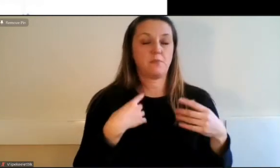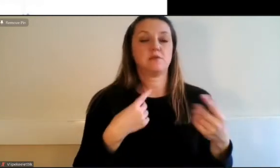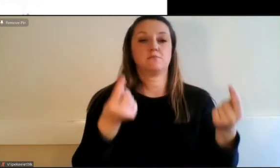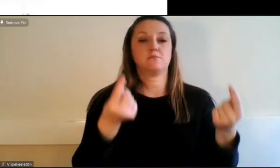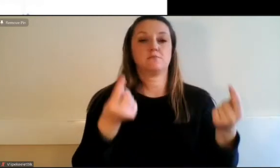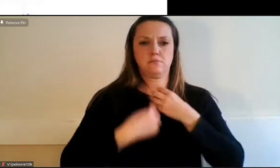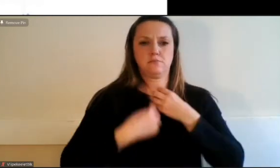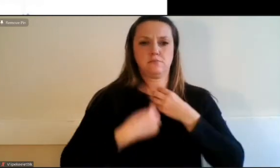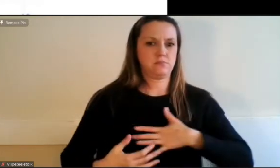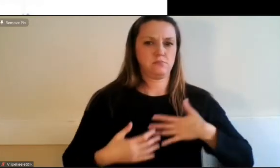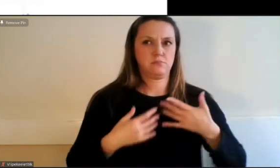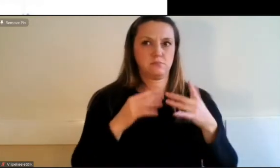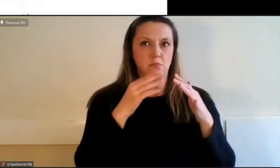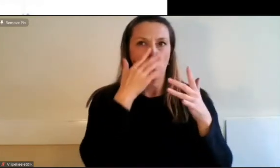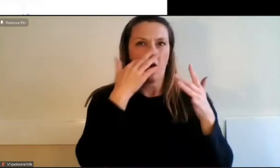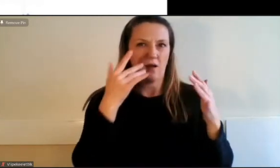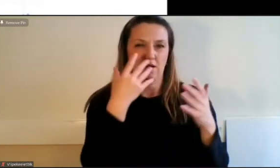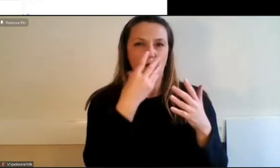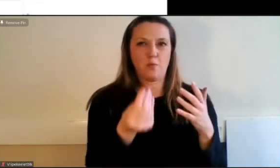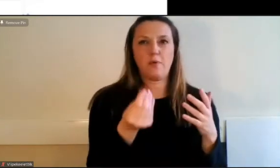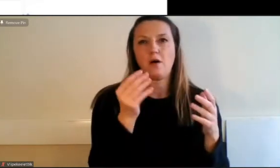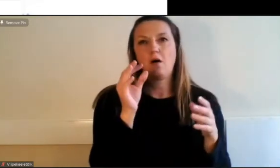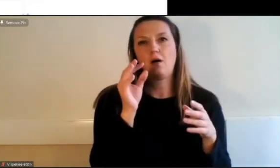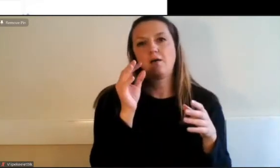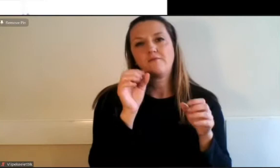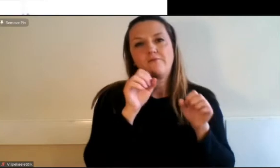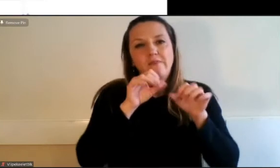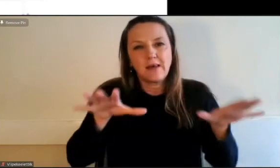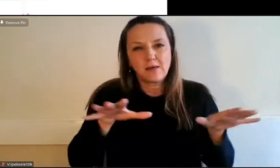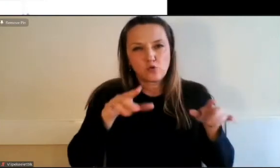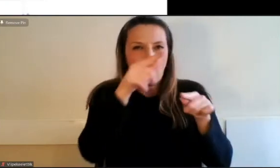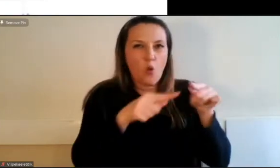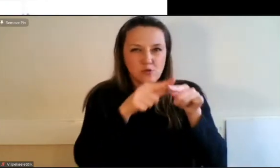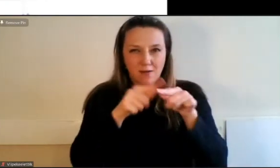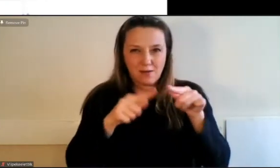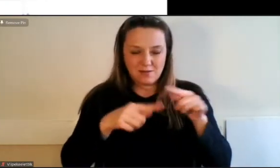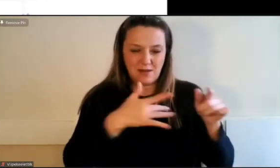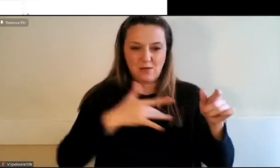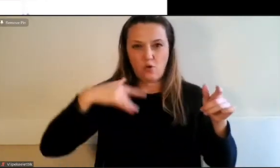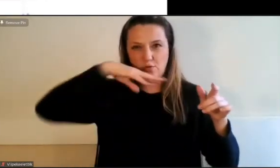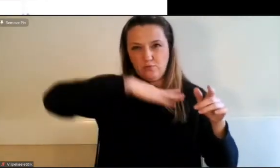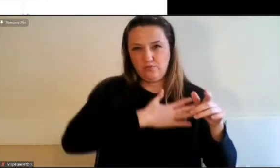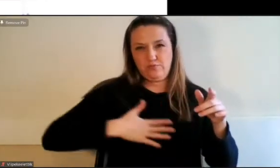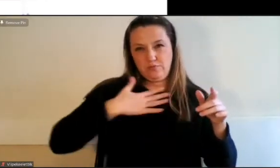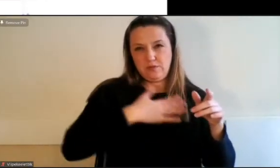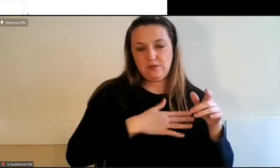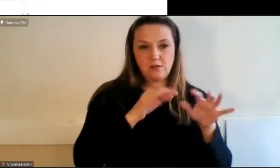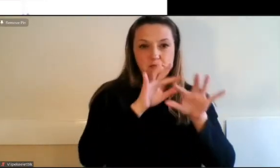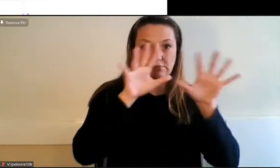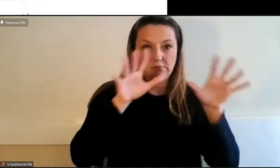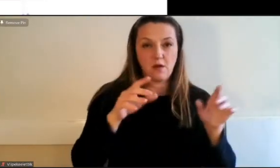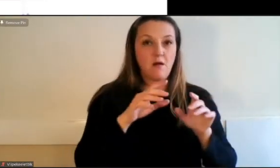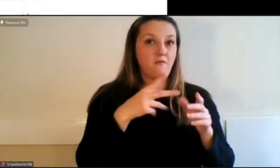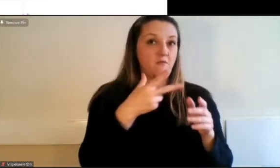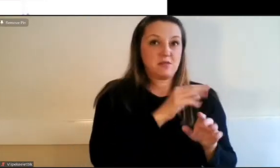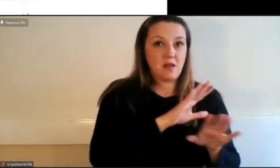Veel üks väga kuum teema, mis praegu on õhus, on see, et kas vaktsineeritud inimesed levitavad koroonat ja kas nad